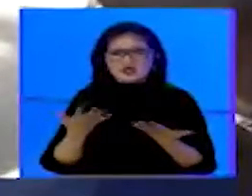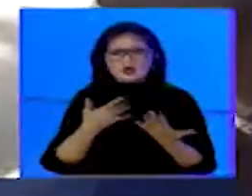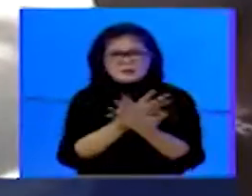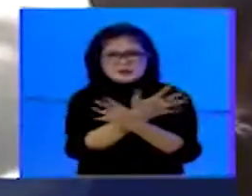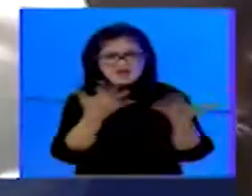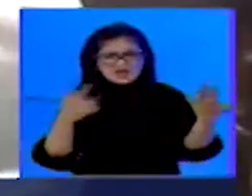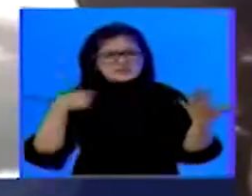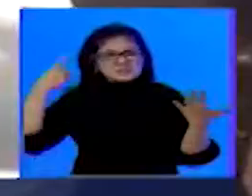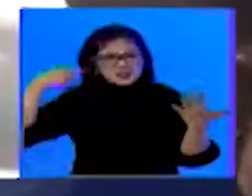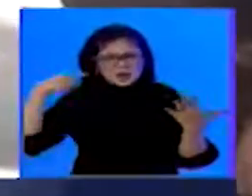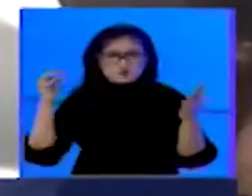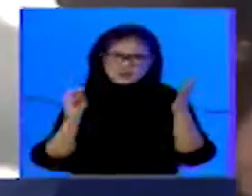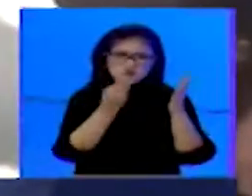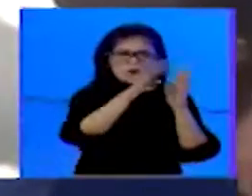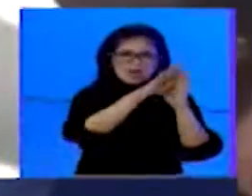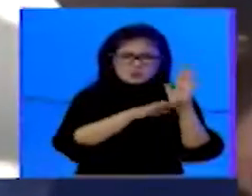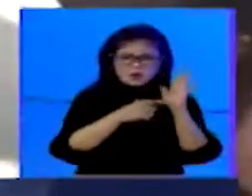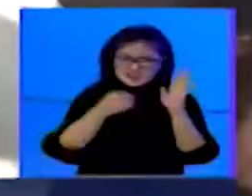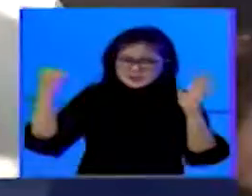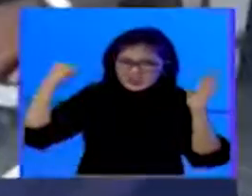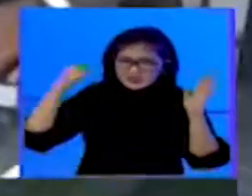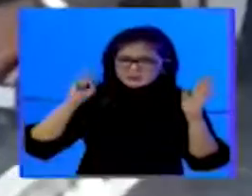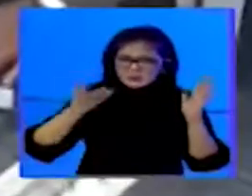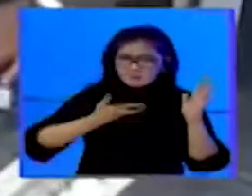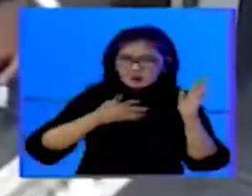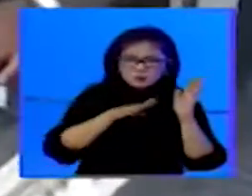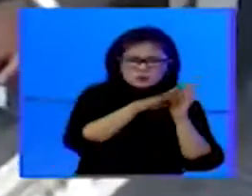bisa diikuti tetap pakai masker dimanapun